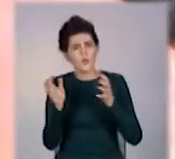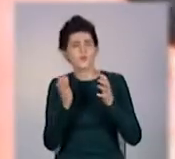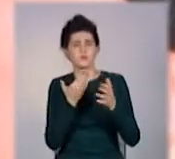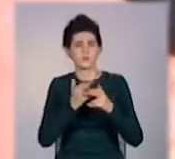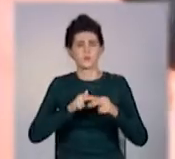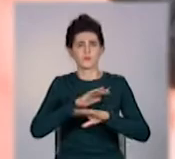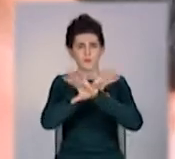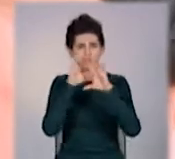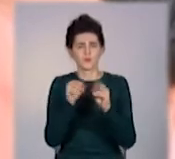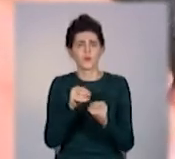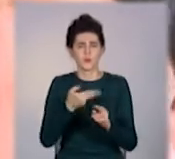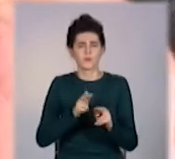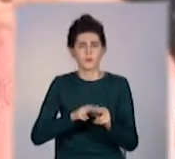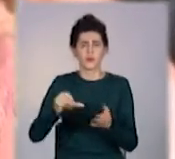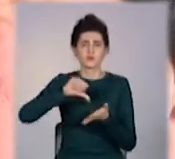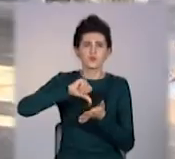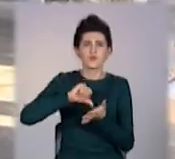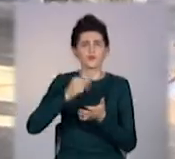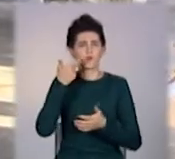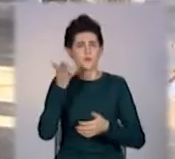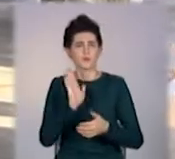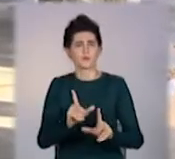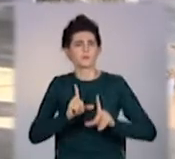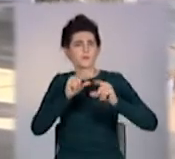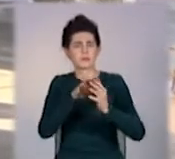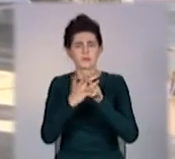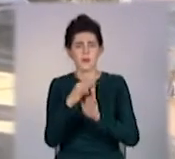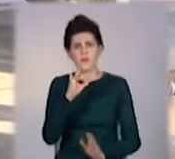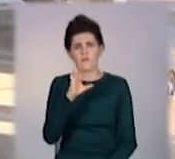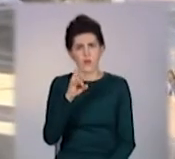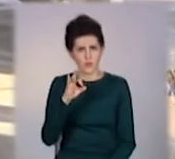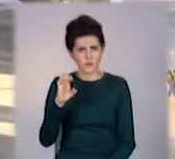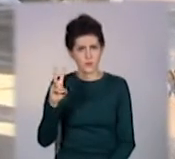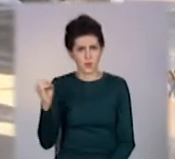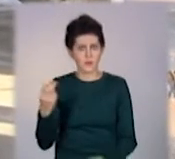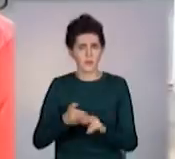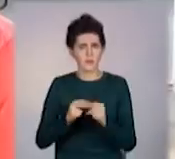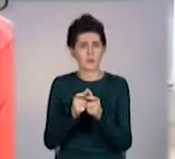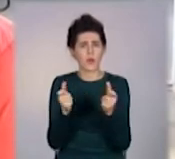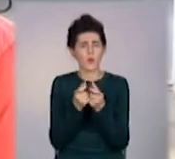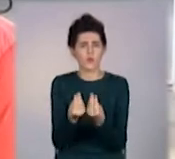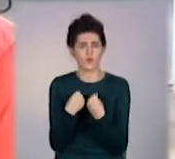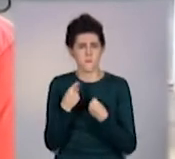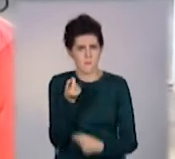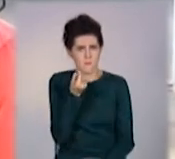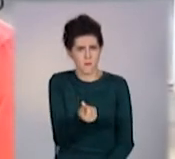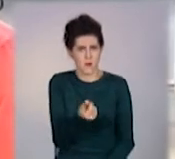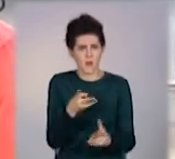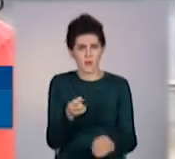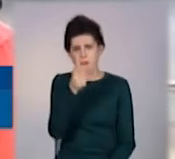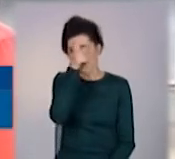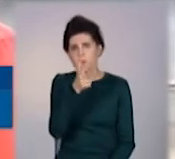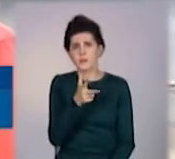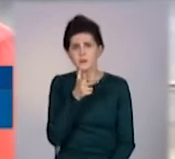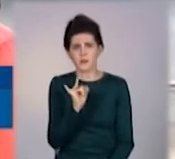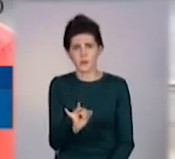доводиться часто їздити до сусіднього села Іванівське, тому вважає, талонів видали замало. Їх дали на квартал і дали в